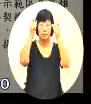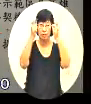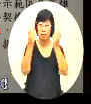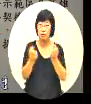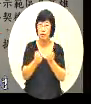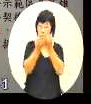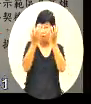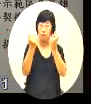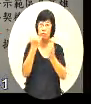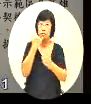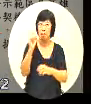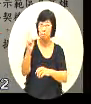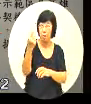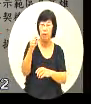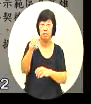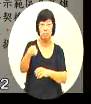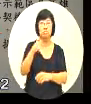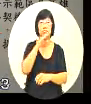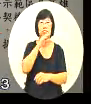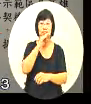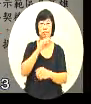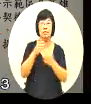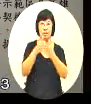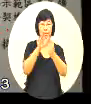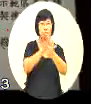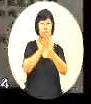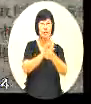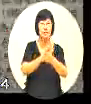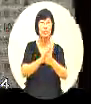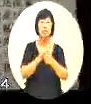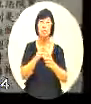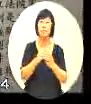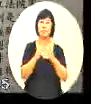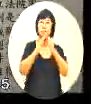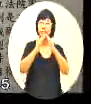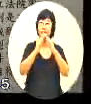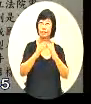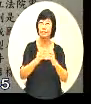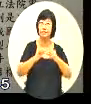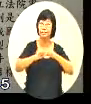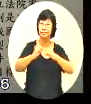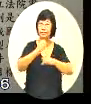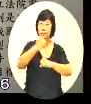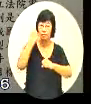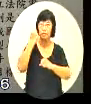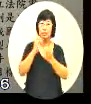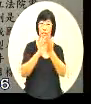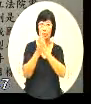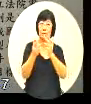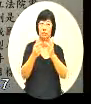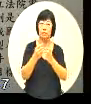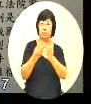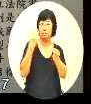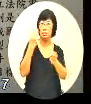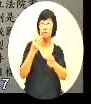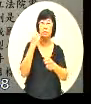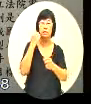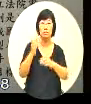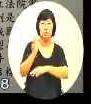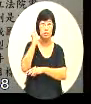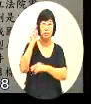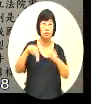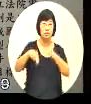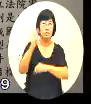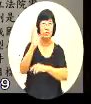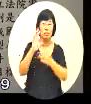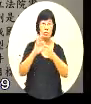契机，市长你也这样觉得，而且要提升城市竞争力。好，接着那么3年前行政院通过了